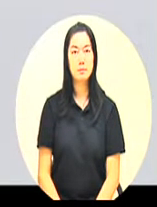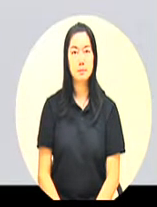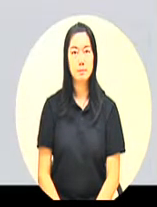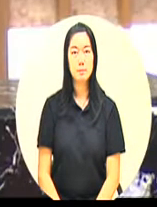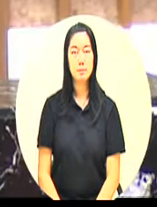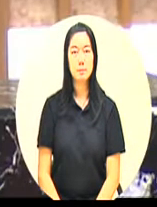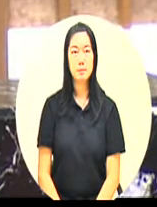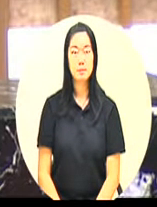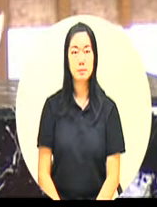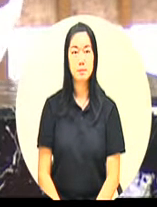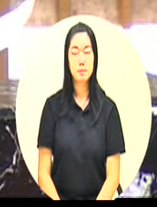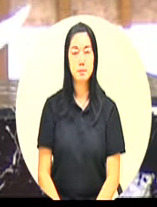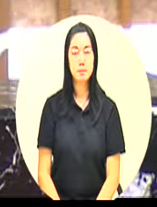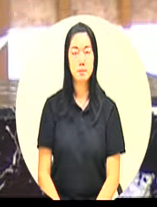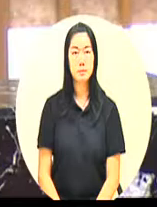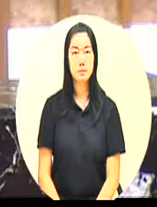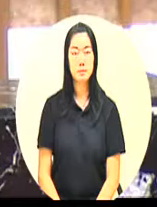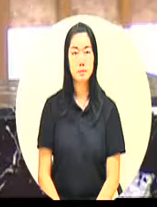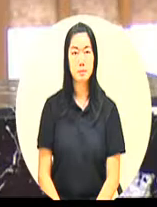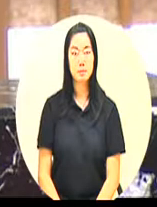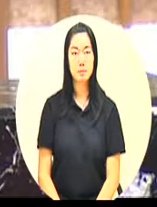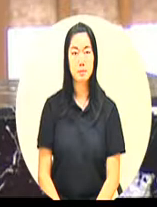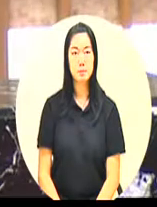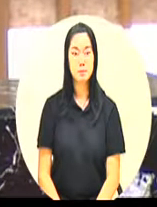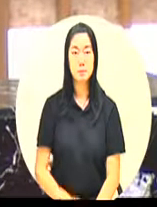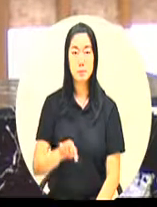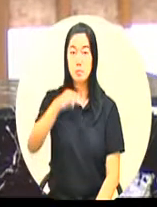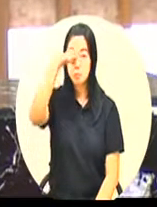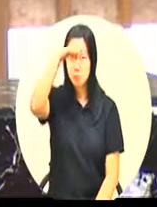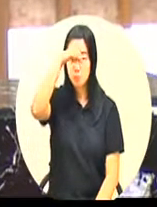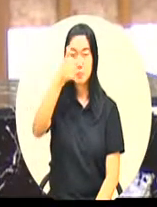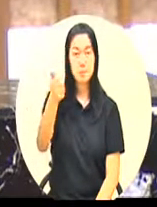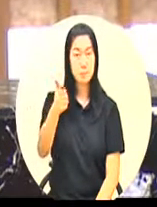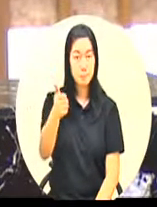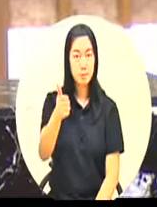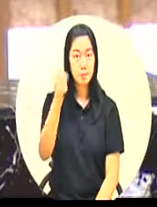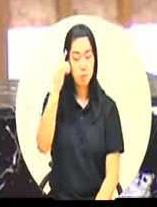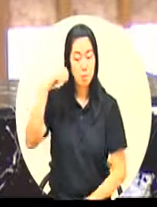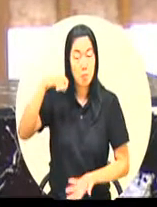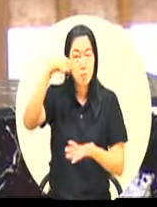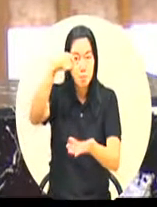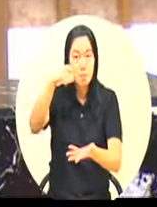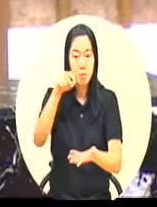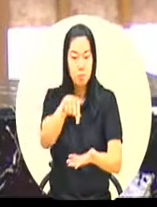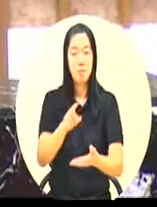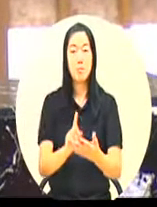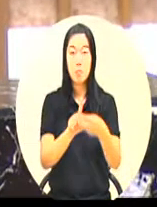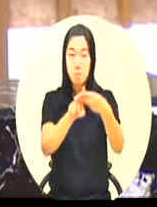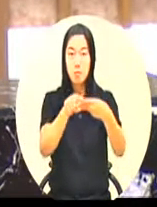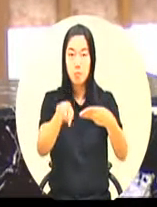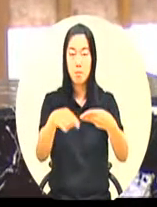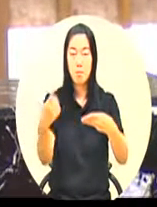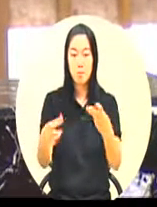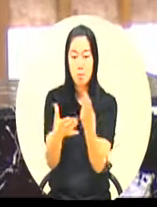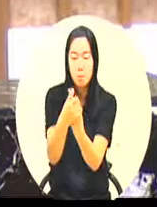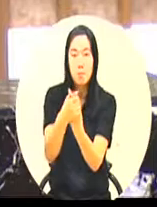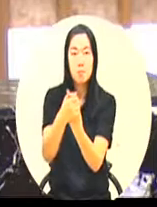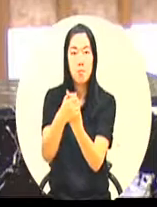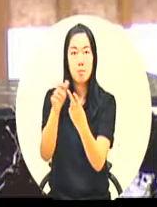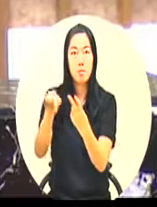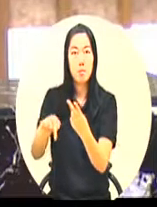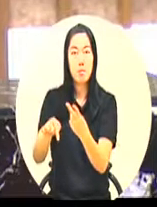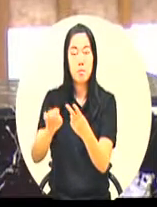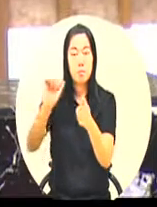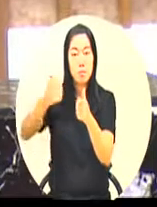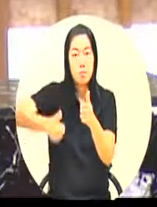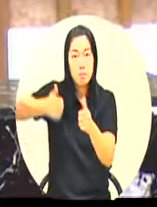原则上是以这个王少田议员这个为主，然后在并案一个议长交案